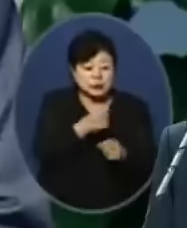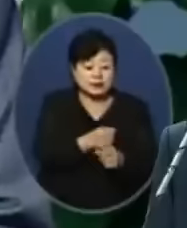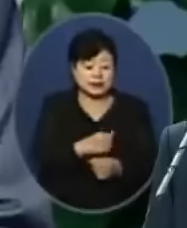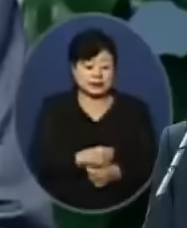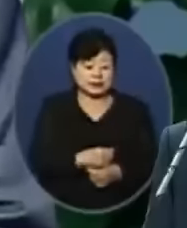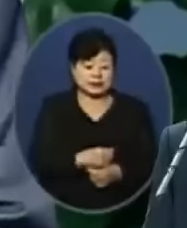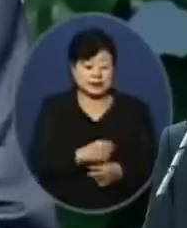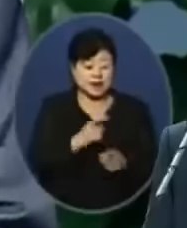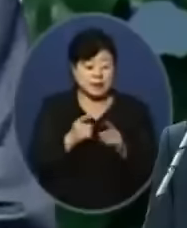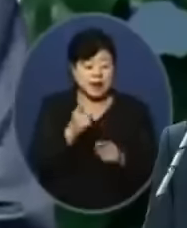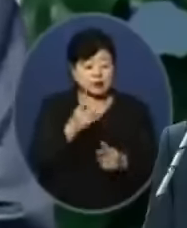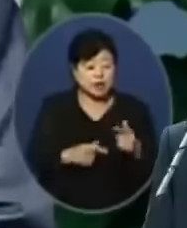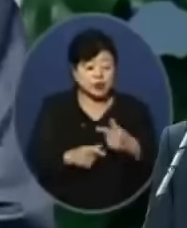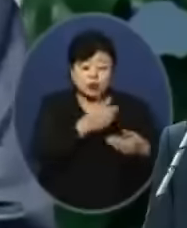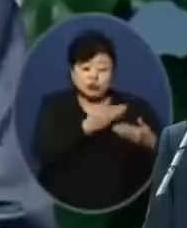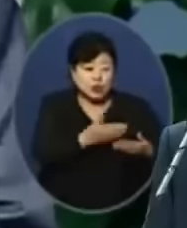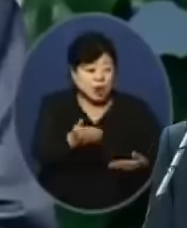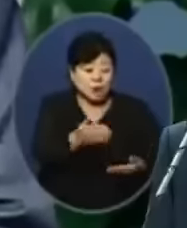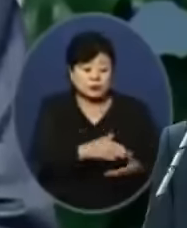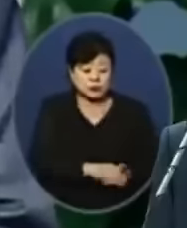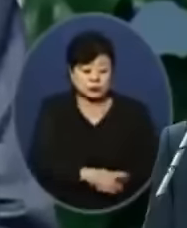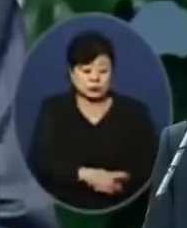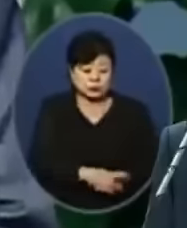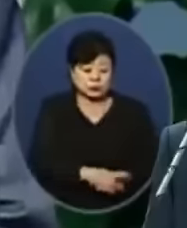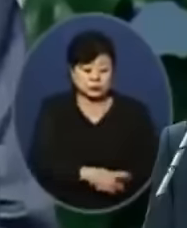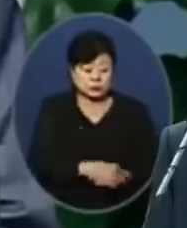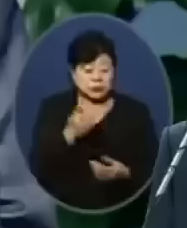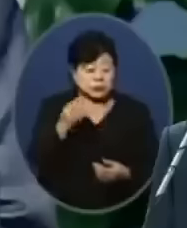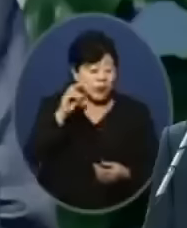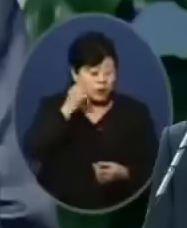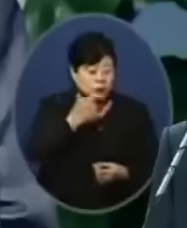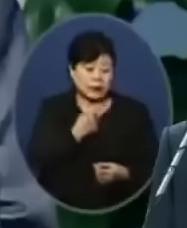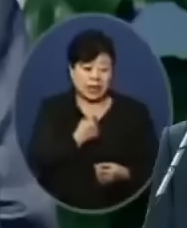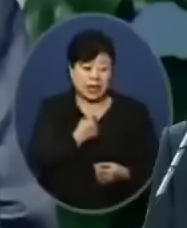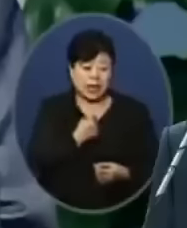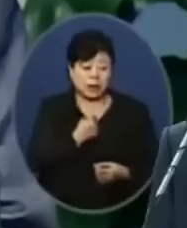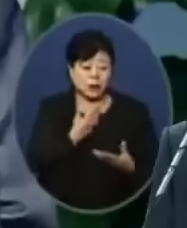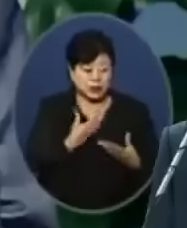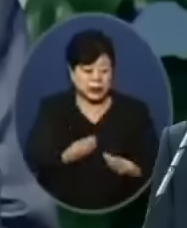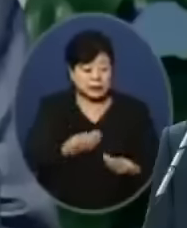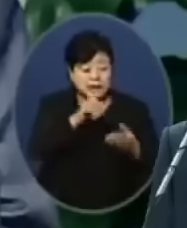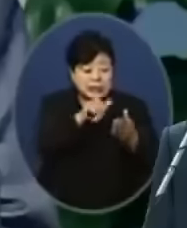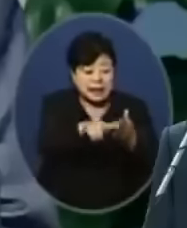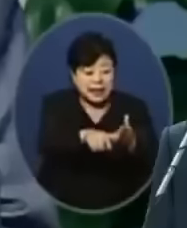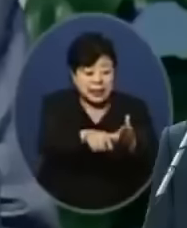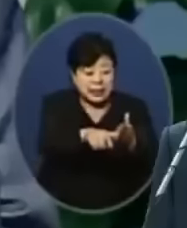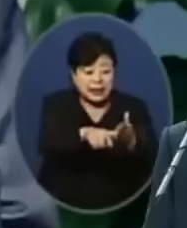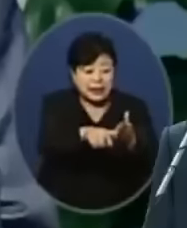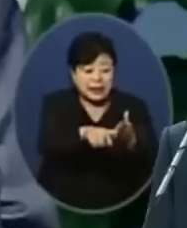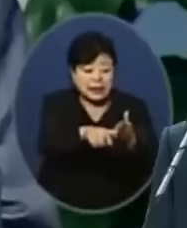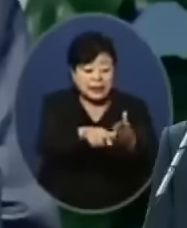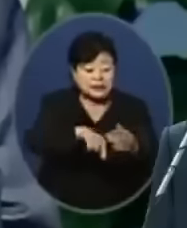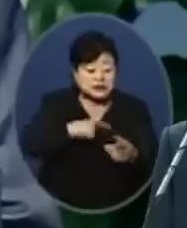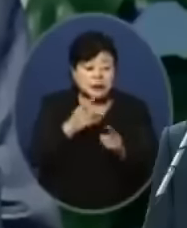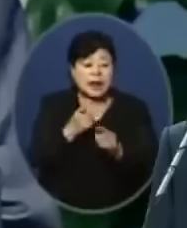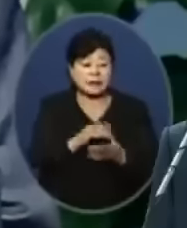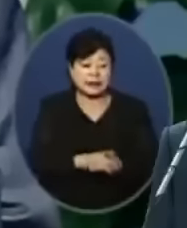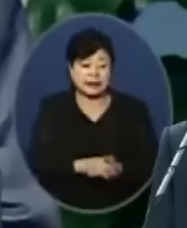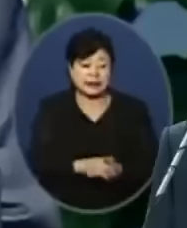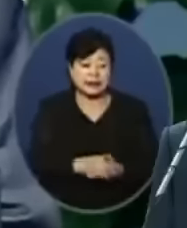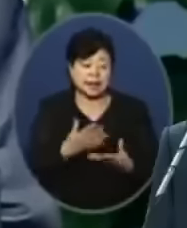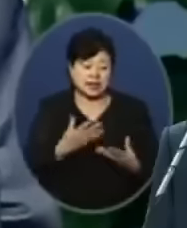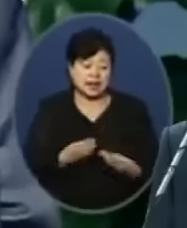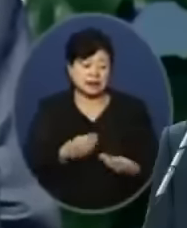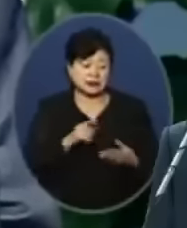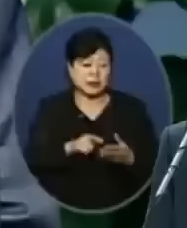것입니다. 말보다 더 중요한 것이 없습니다. 여러분이 어려움을 당하고 낙심할 때 스스로 말합니다.